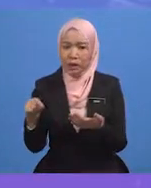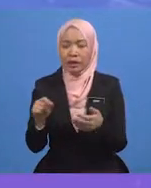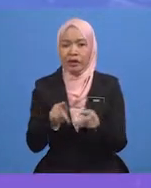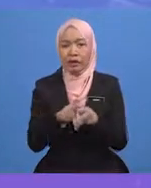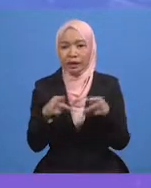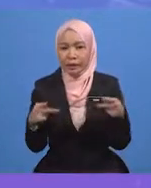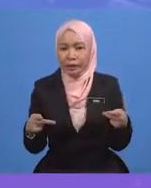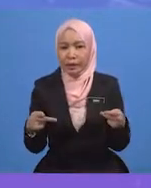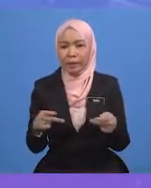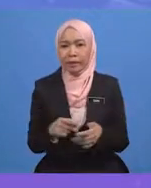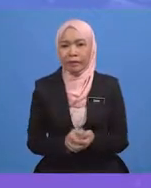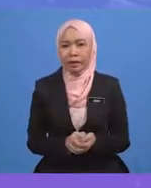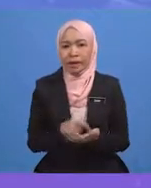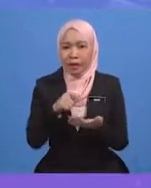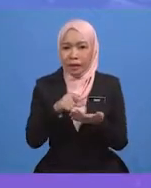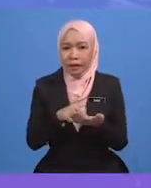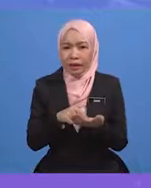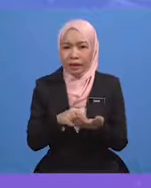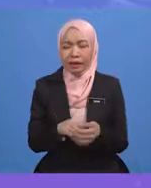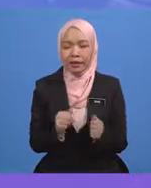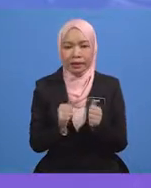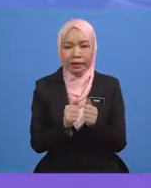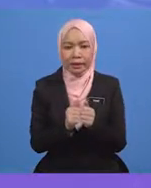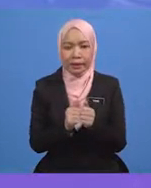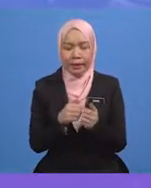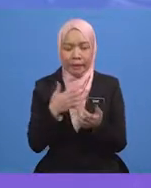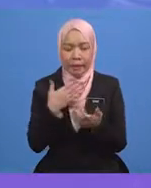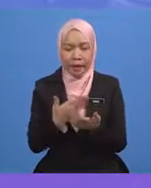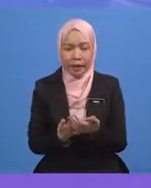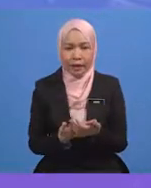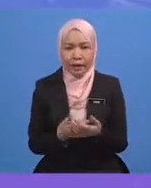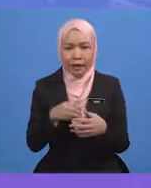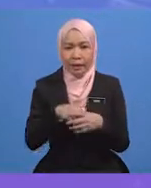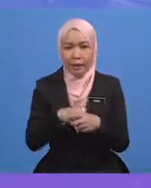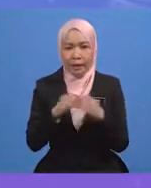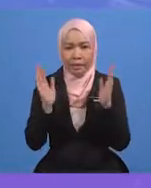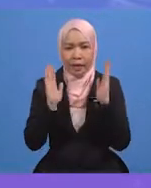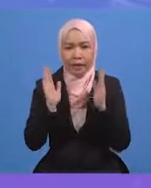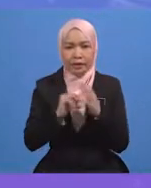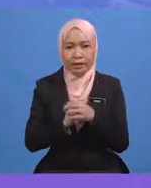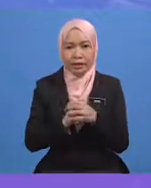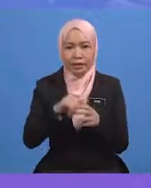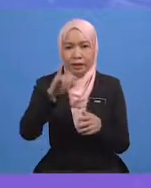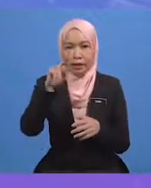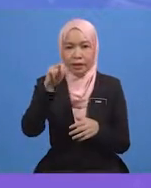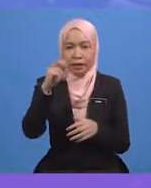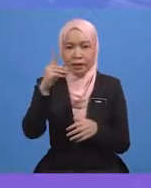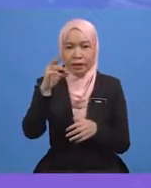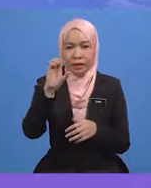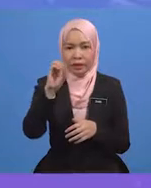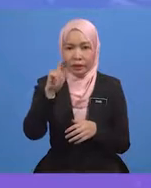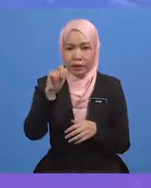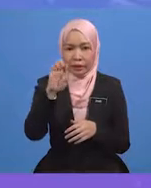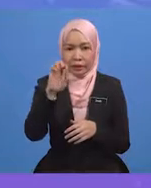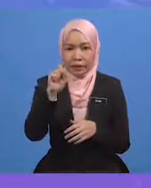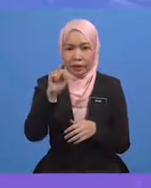dan lengkap dalam bahasa Indonesia yang menjadi rujukan dan panduan masyarakat Nusantara ketika